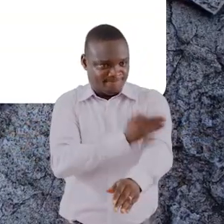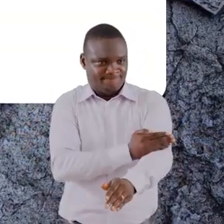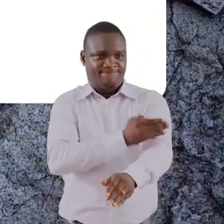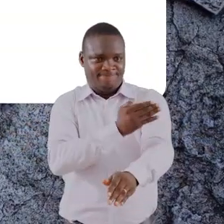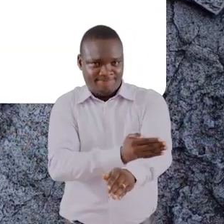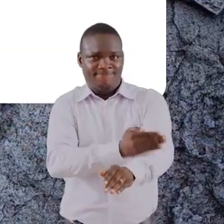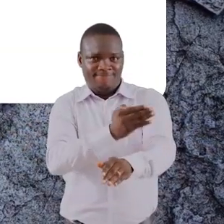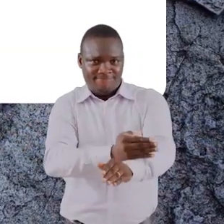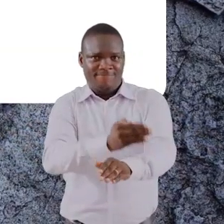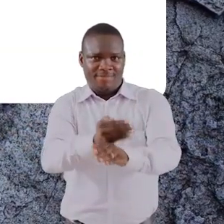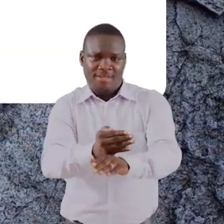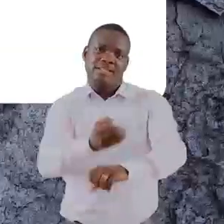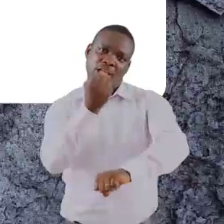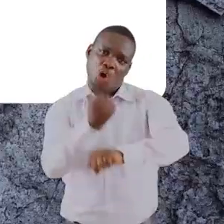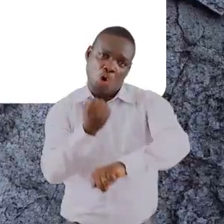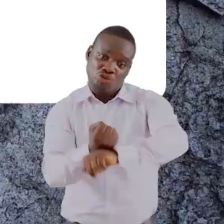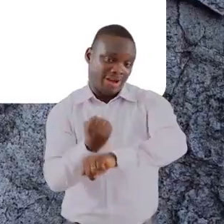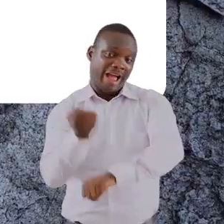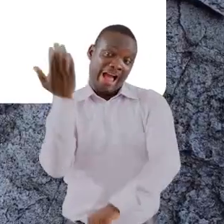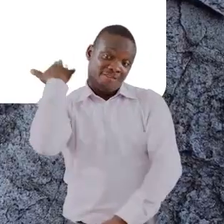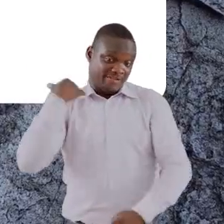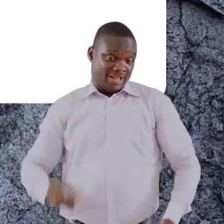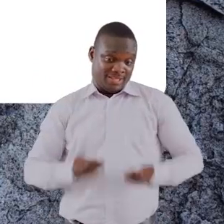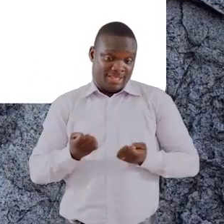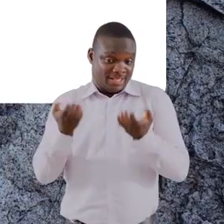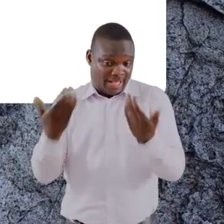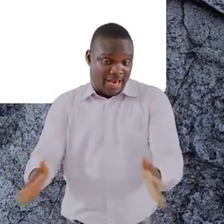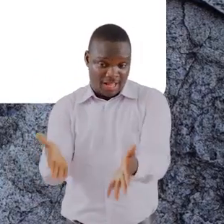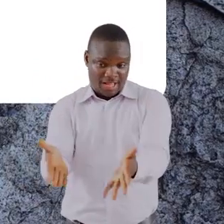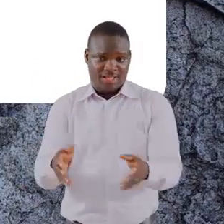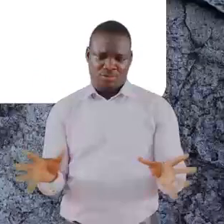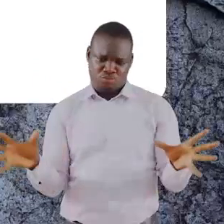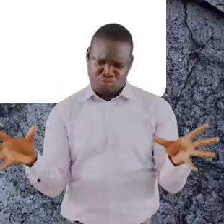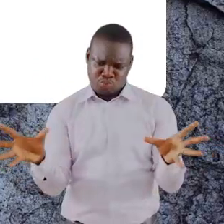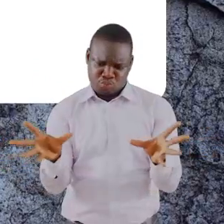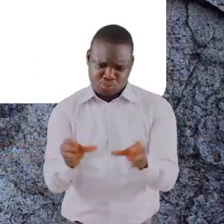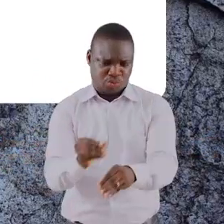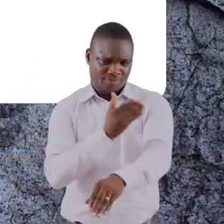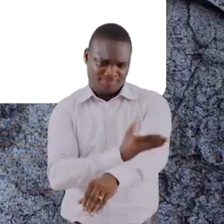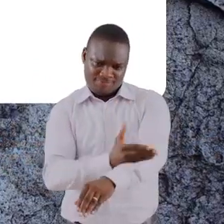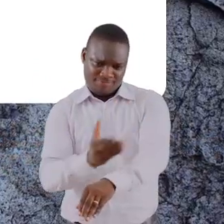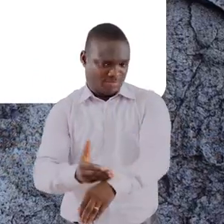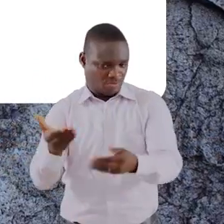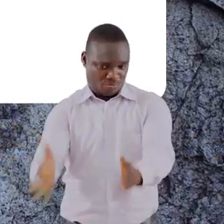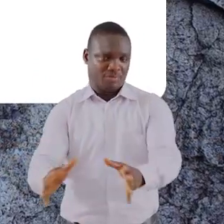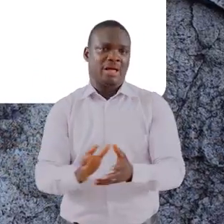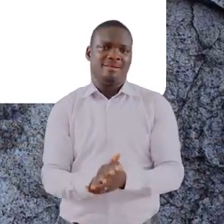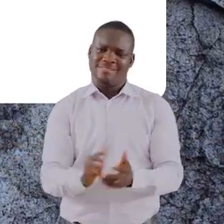étape, l'altération d'une roche primaire ou d'une roche